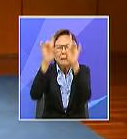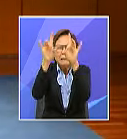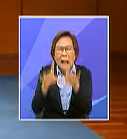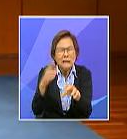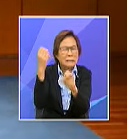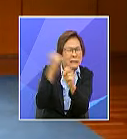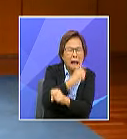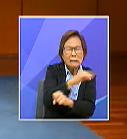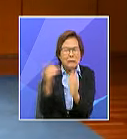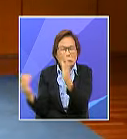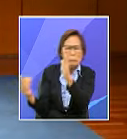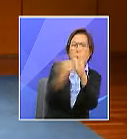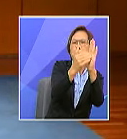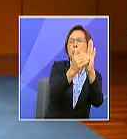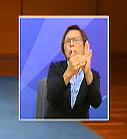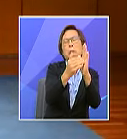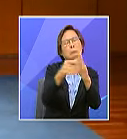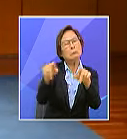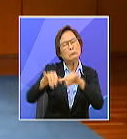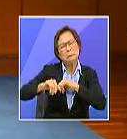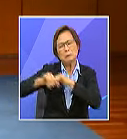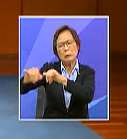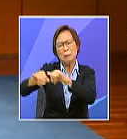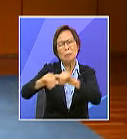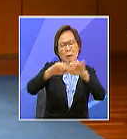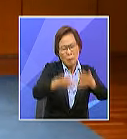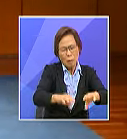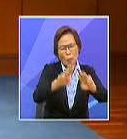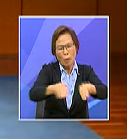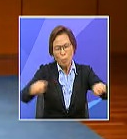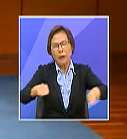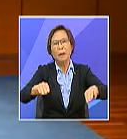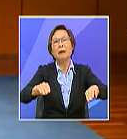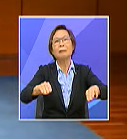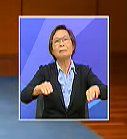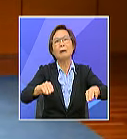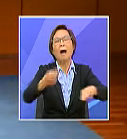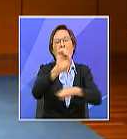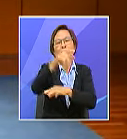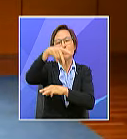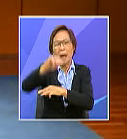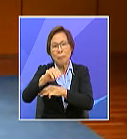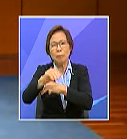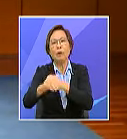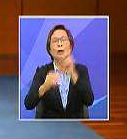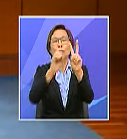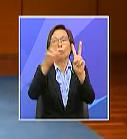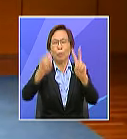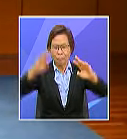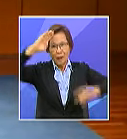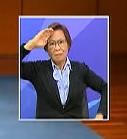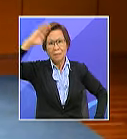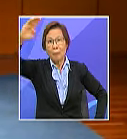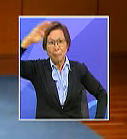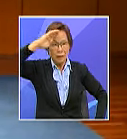juga rintangan sebagaimana anak-anak calon SPM 2020 tapyor mappacci untuk anak-anak